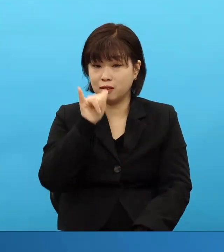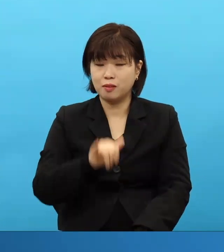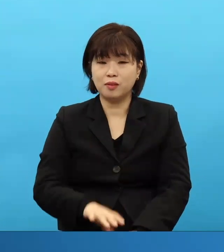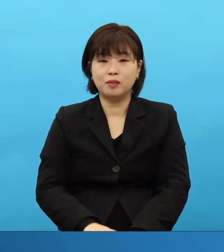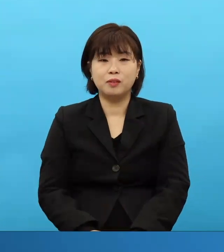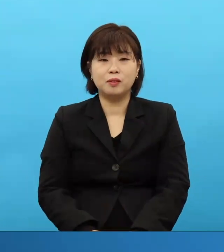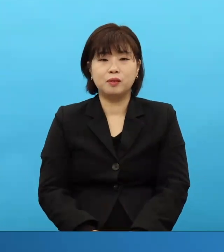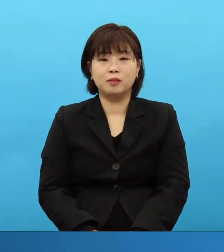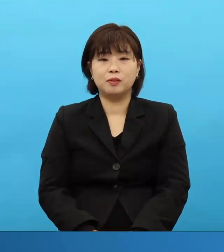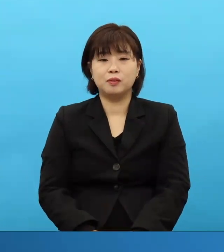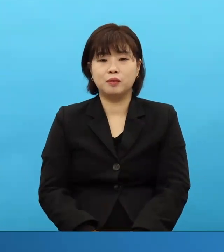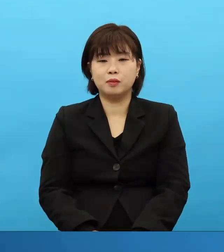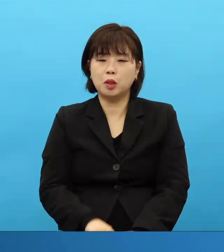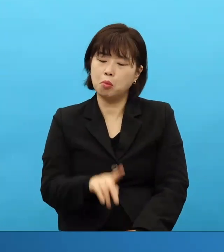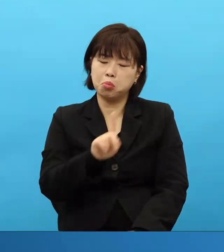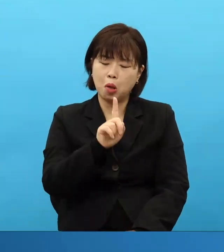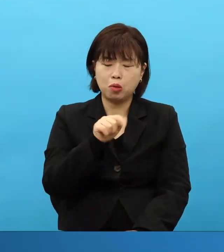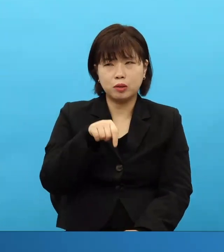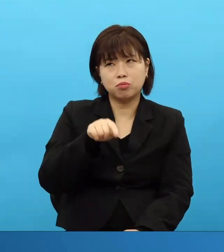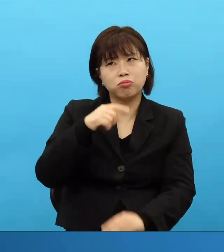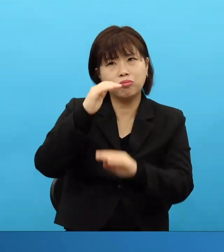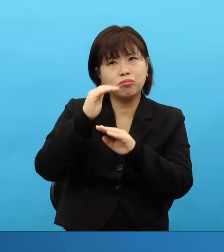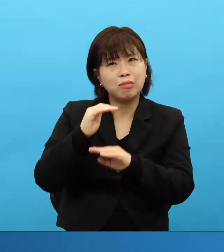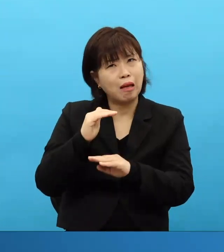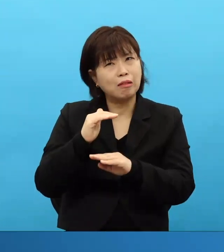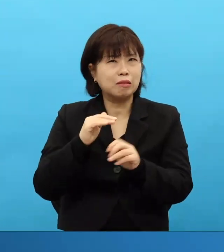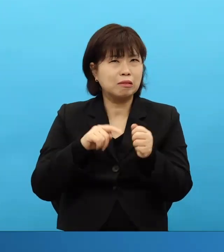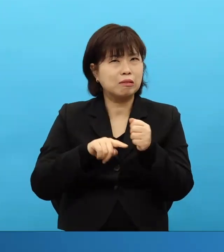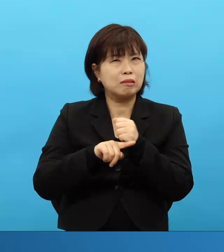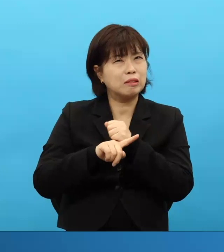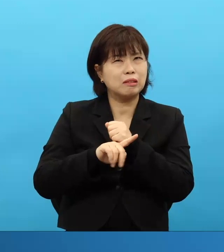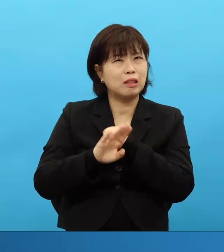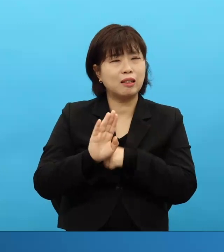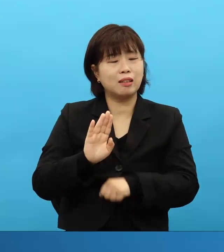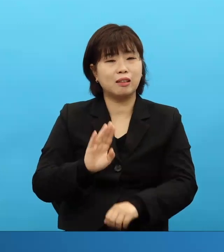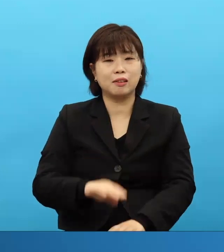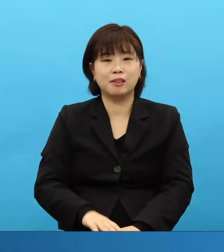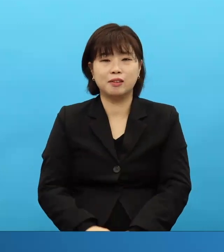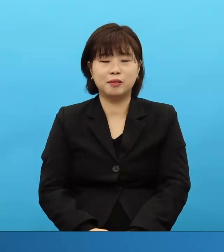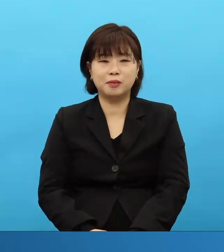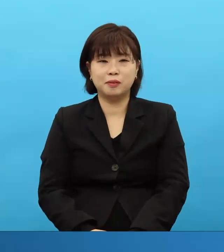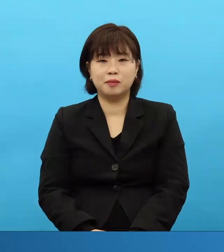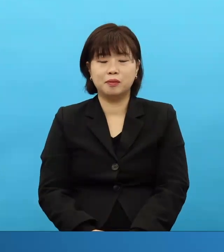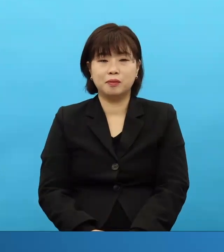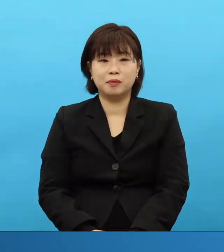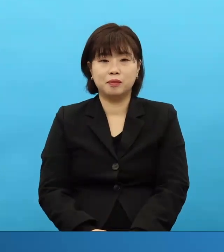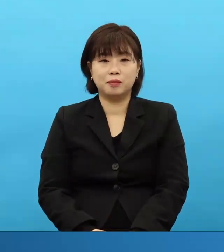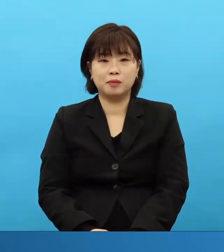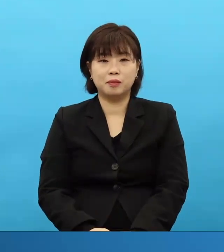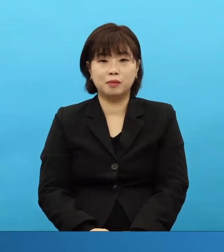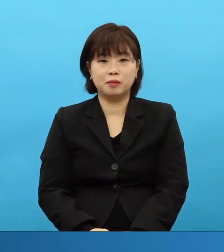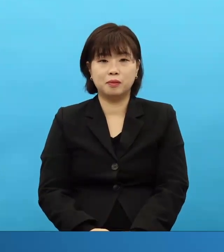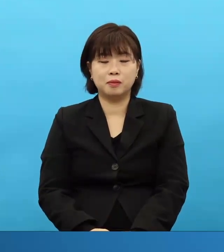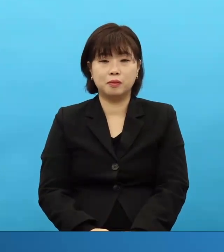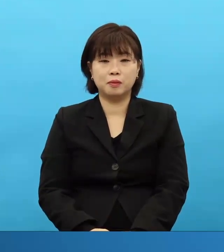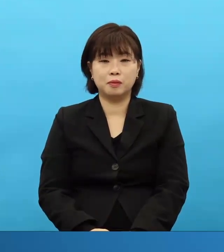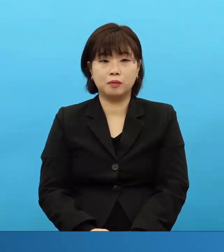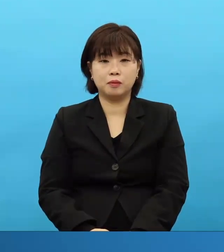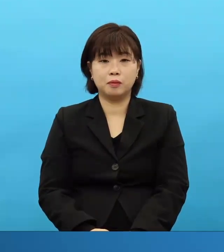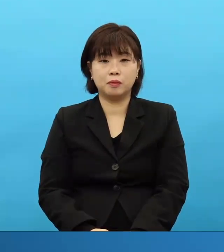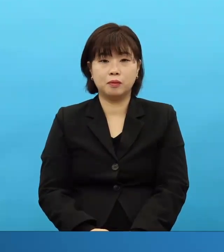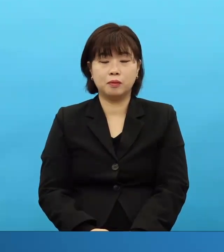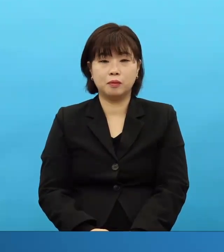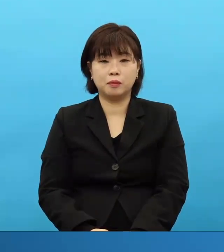그런 뜻으로 얘기한 건 아니겠죠. I'm sure that was not their intention. 또 요즘 신부 한 명은 자꾸 이제 한두 분 아니고 내가 보면 여러 번 그러더라고요. 노인들